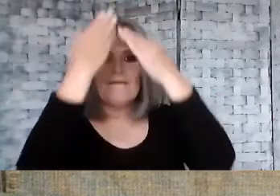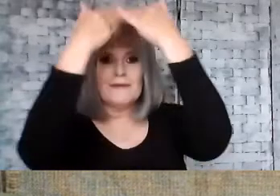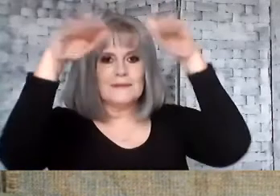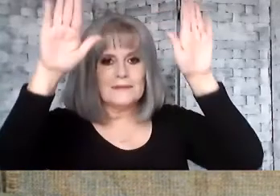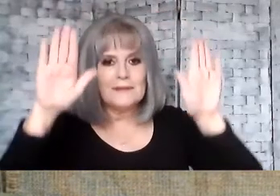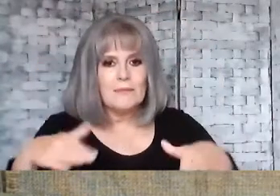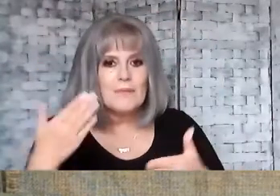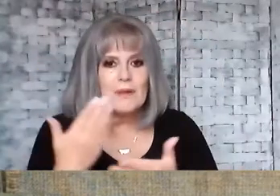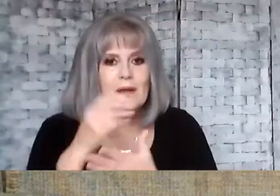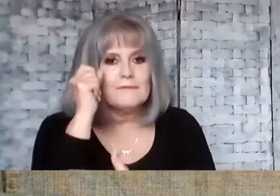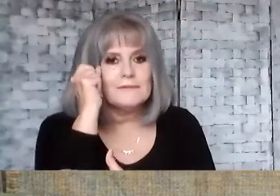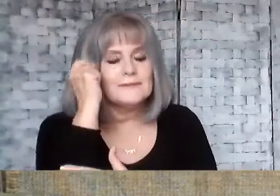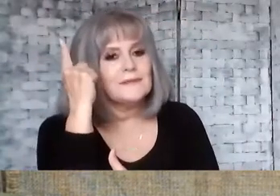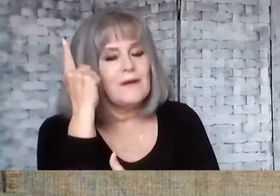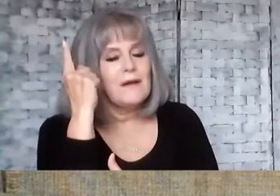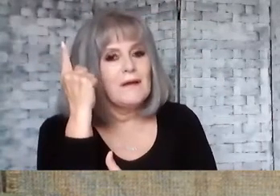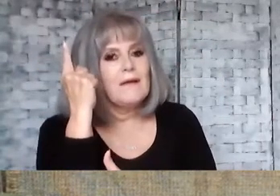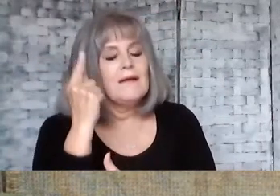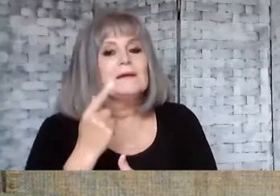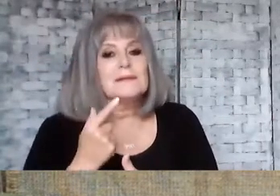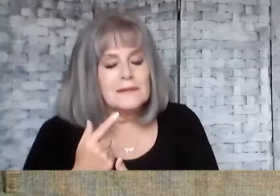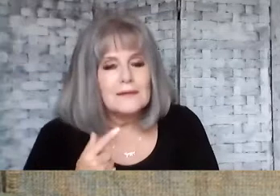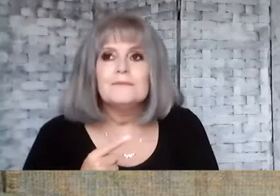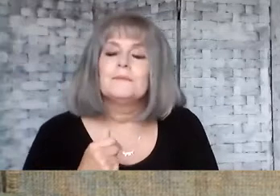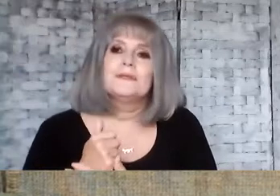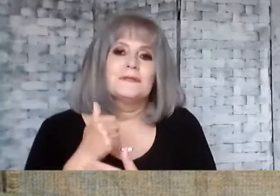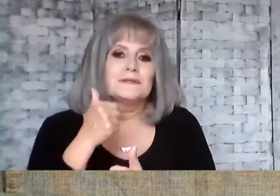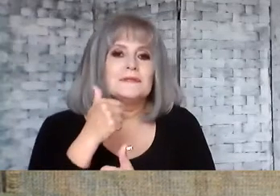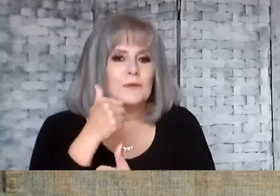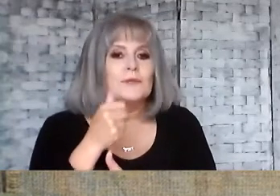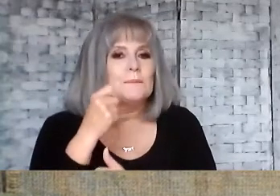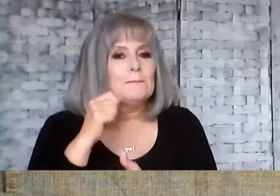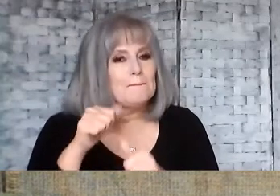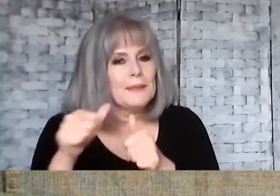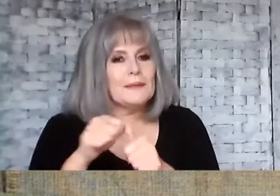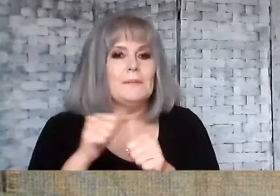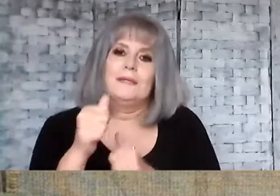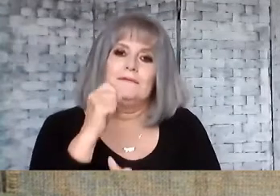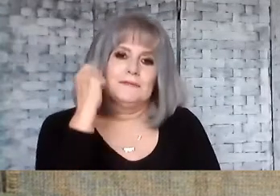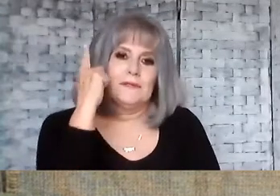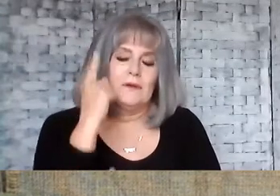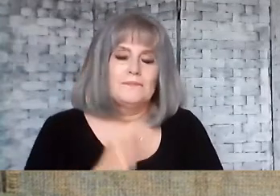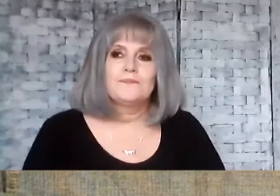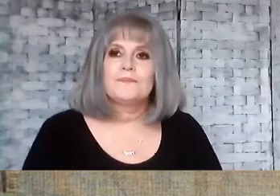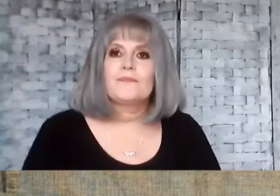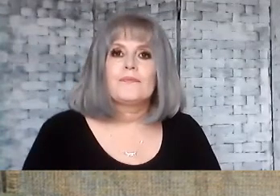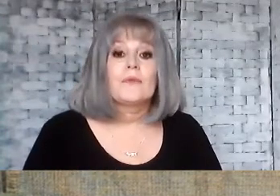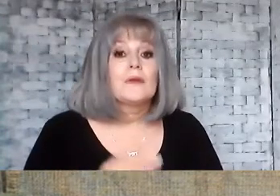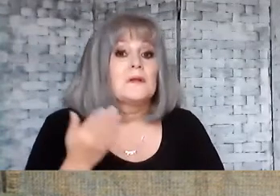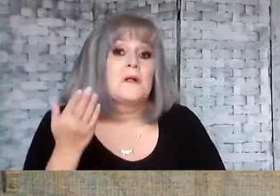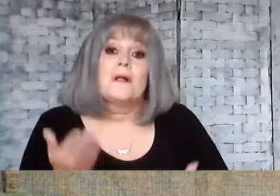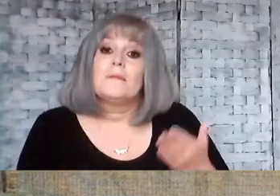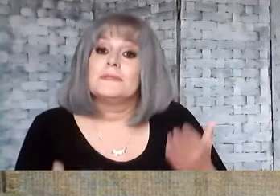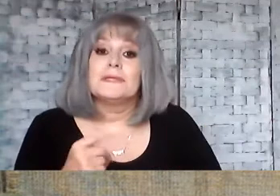en Safira sin, anders sin, maar het maakt sin. So kom ons kyk naar die story van die tempel. Misschien het jy